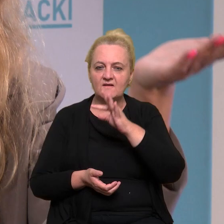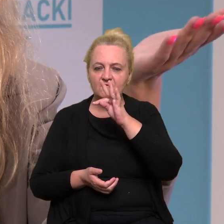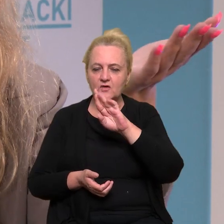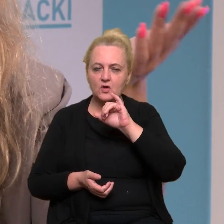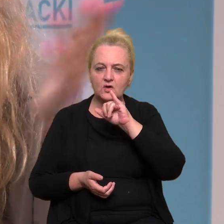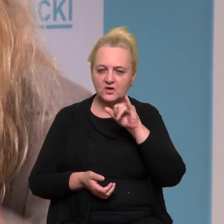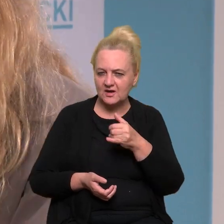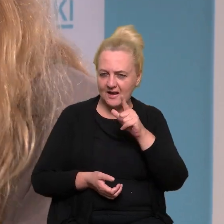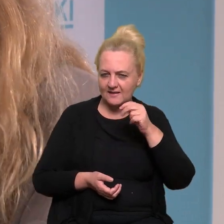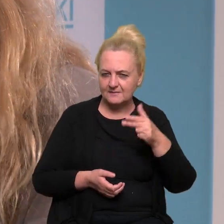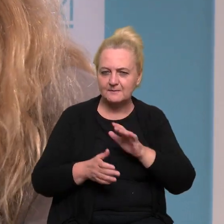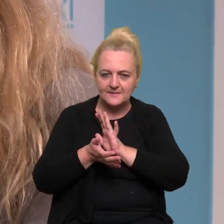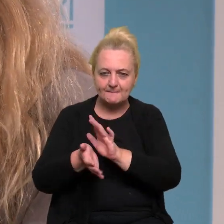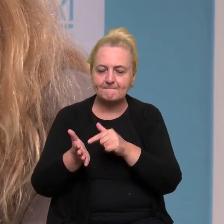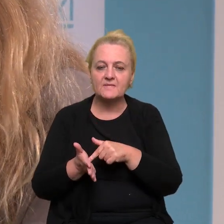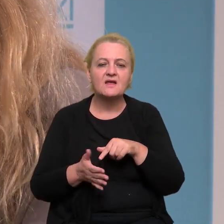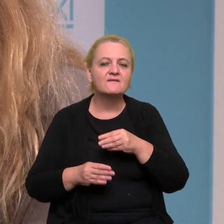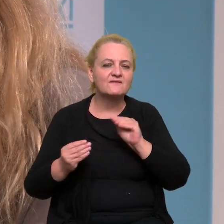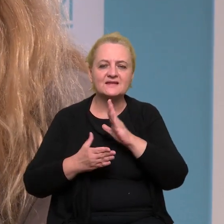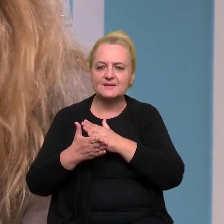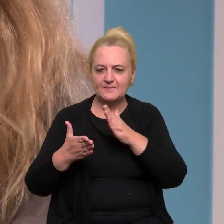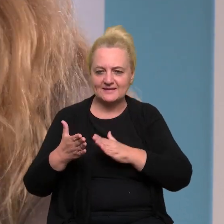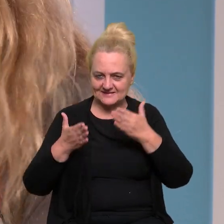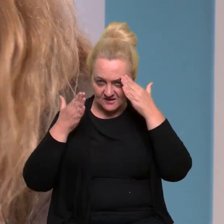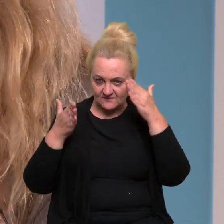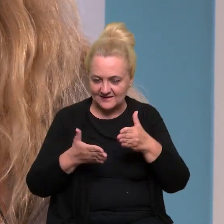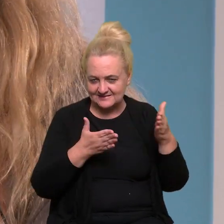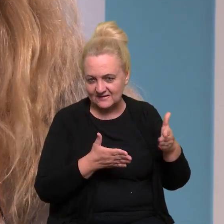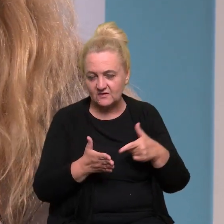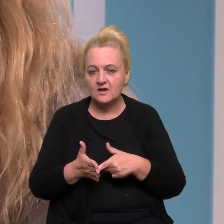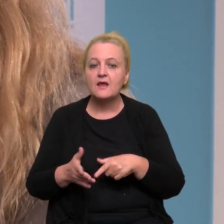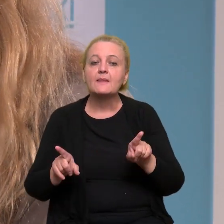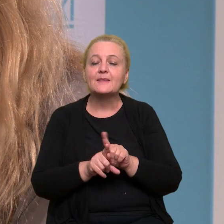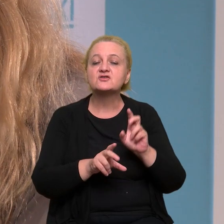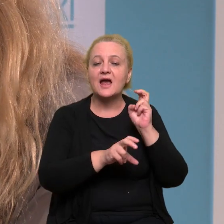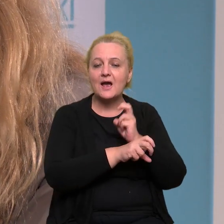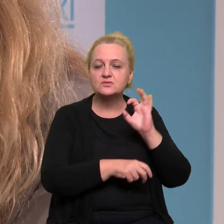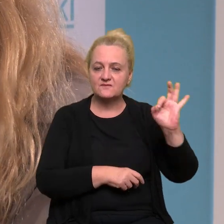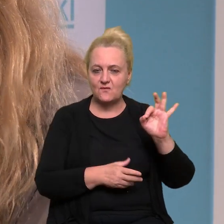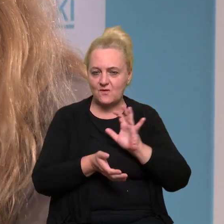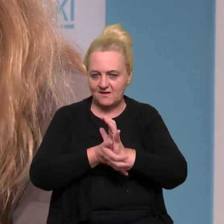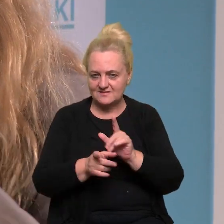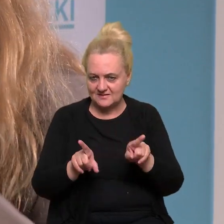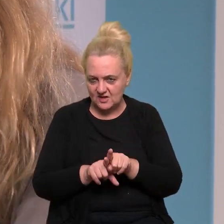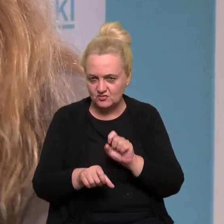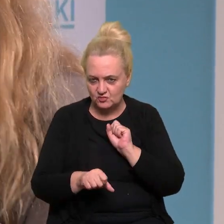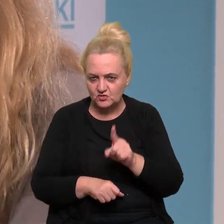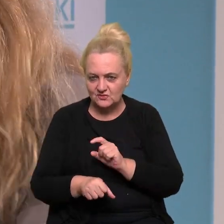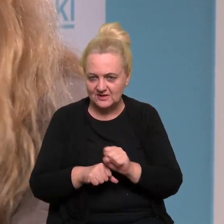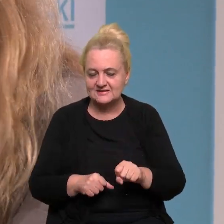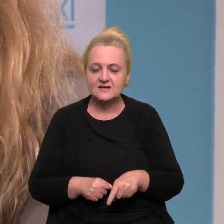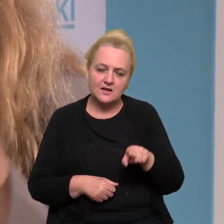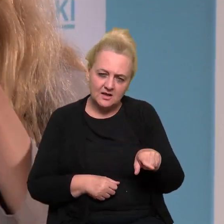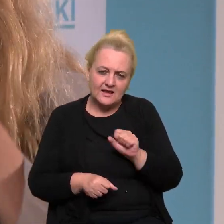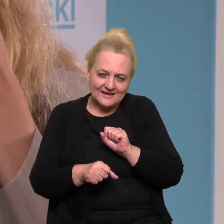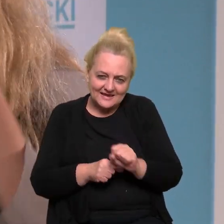Fräulein Magazin, bardziej międzynarodowo nastawione. Austriackie pisma też istnieją, więc